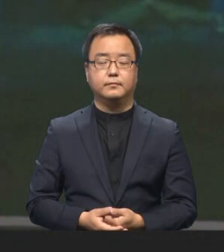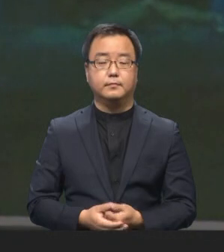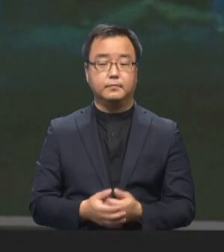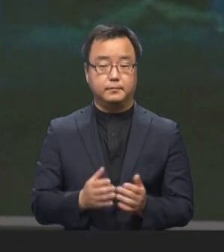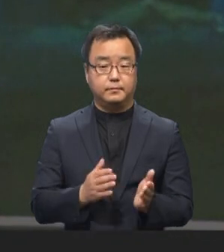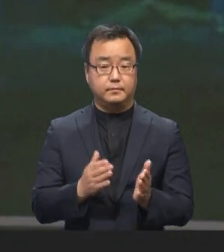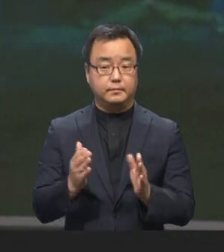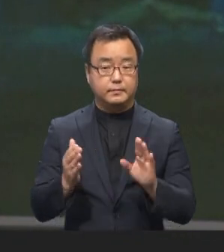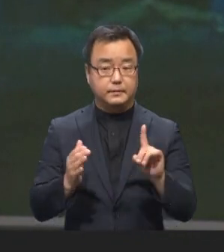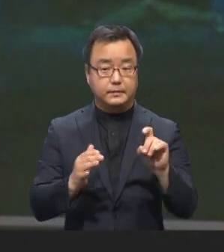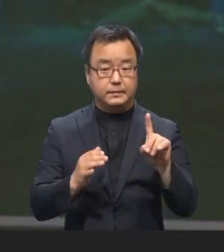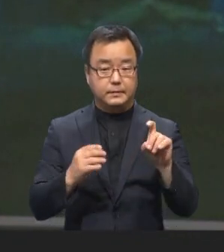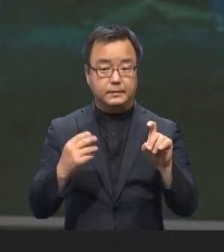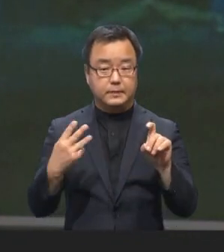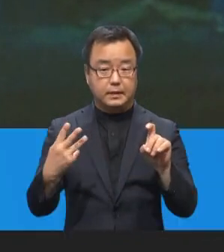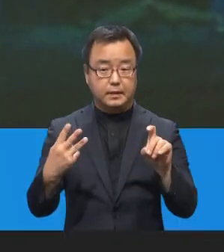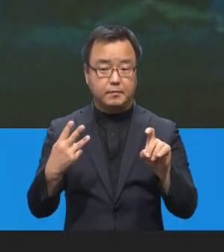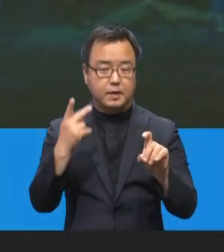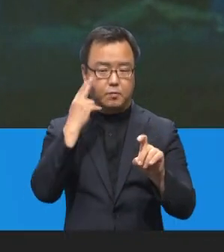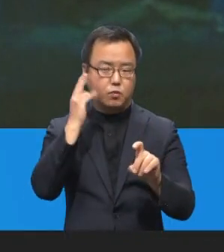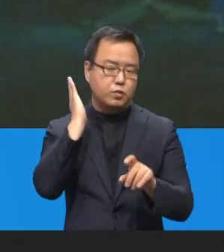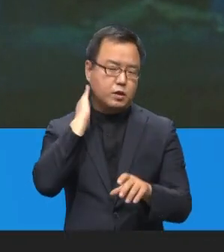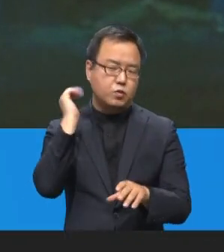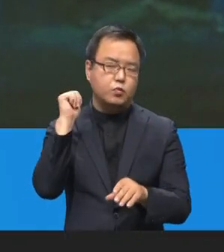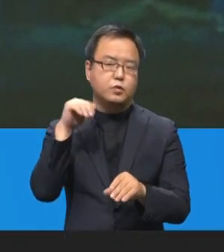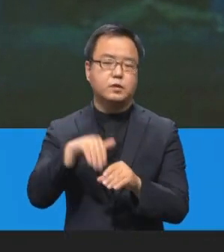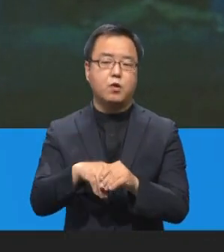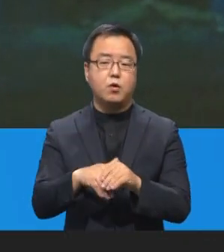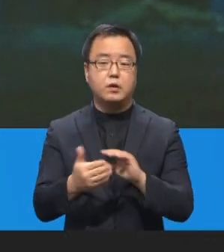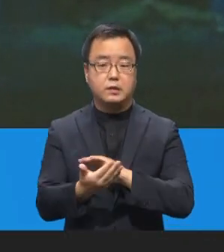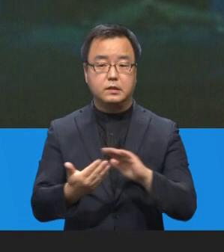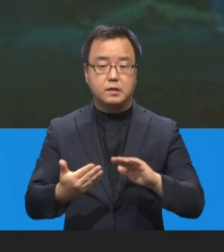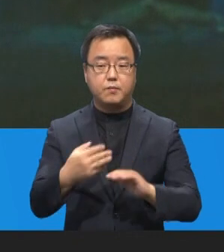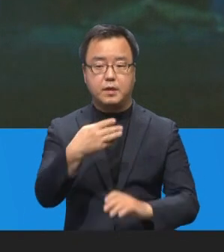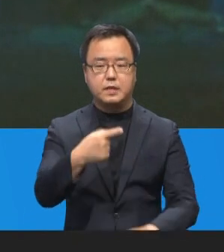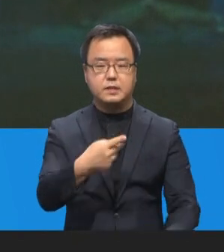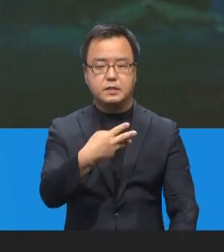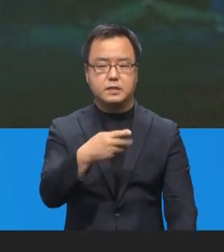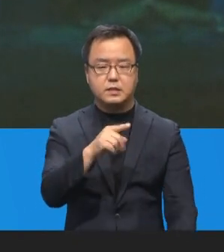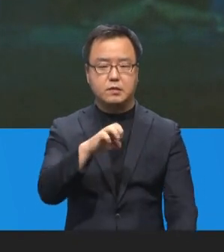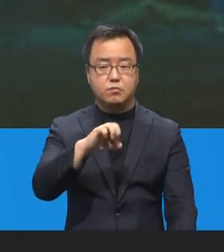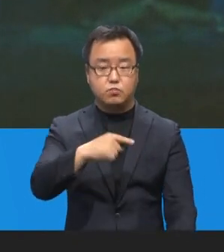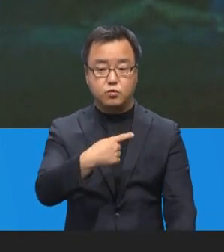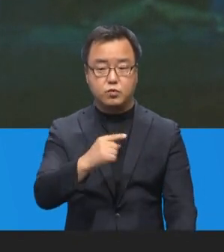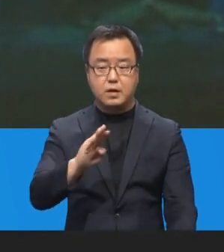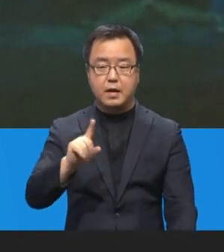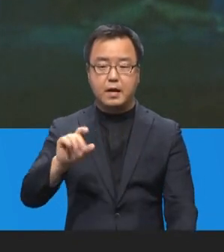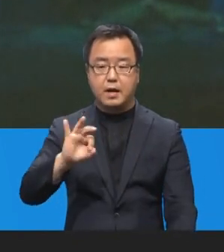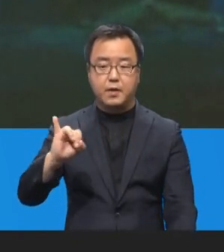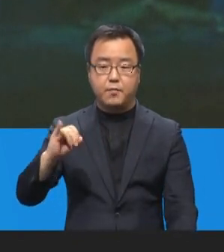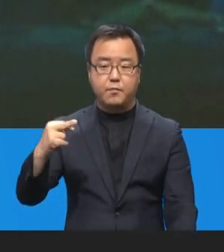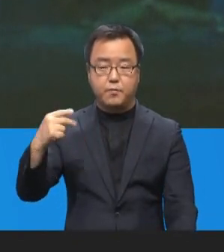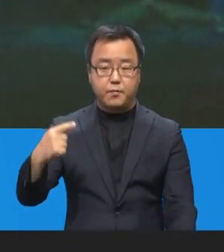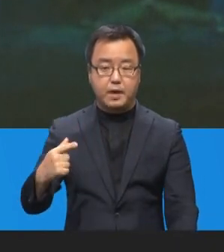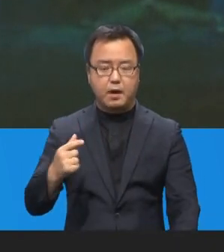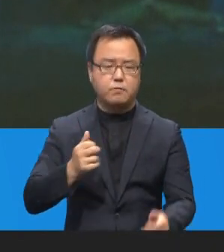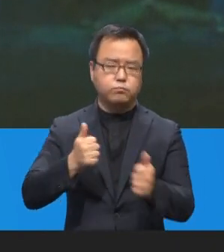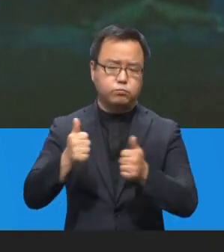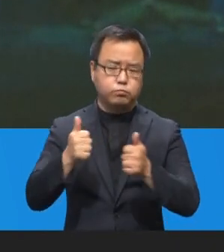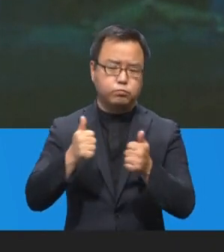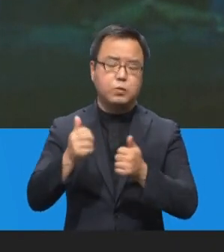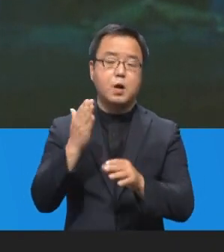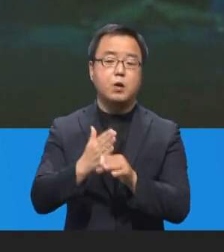네, 다음 달 3일에 치러지는 미국 대선을 앞두고 트럼프와 바이든 두 후보가 팽팽하게 접전을 벌이고 있습니다.